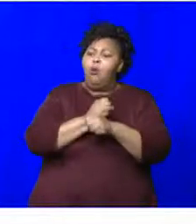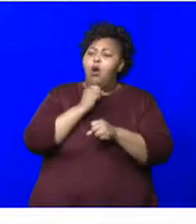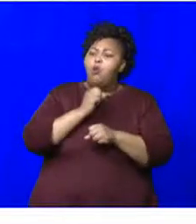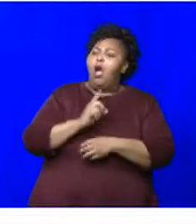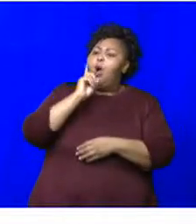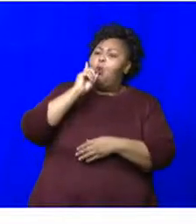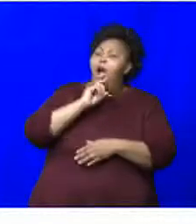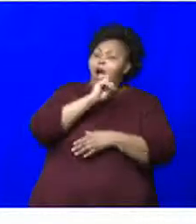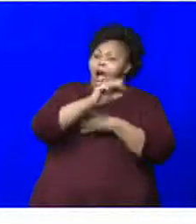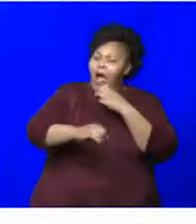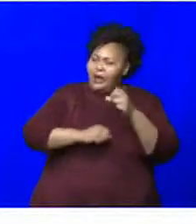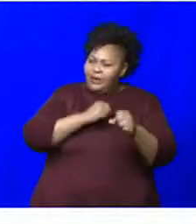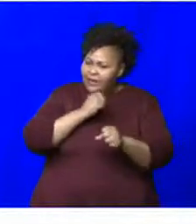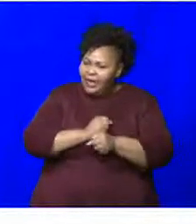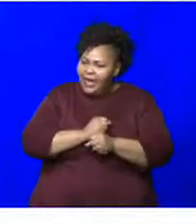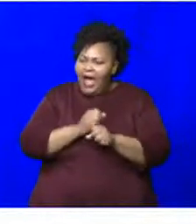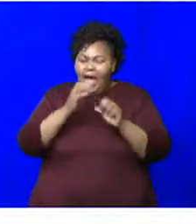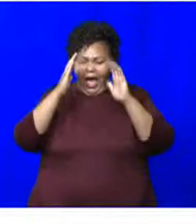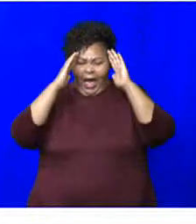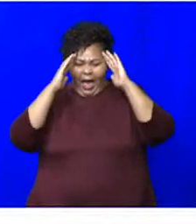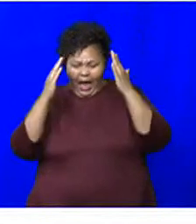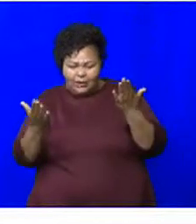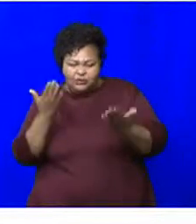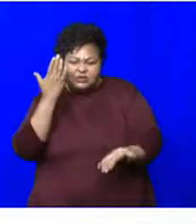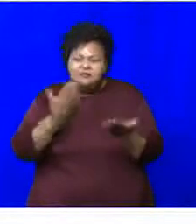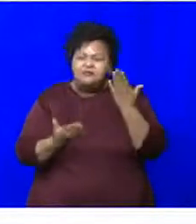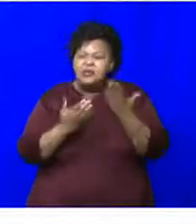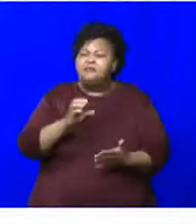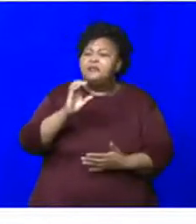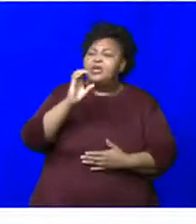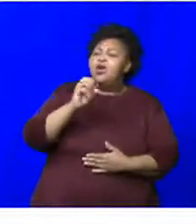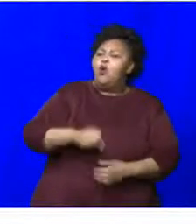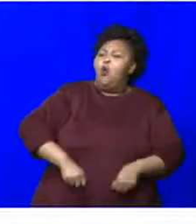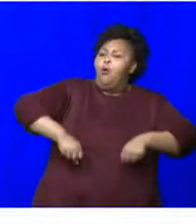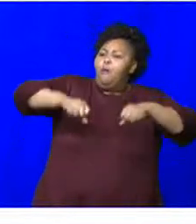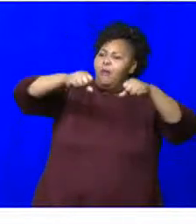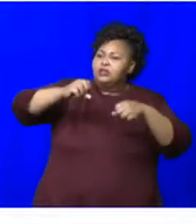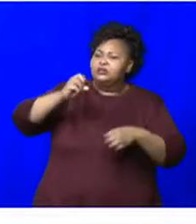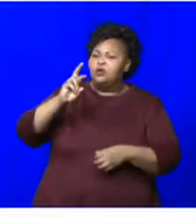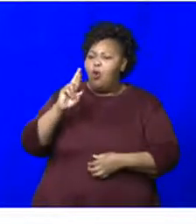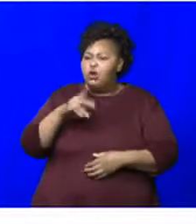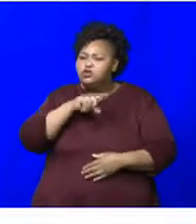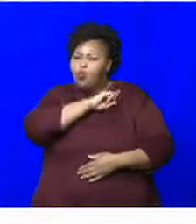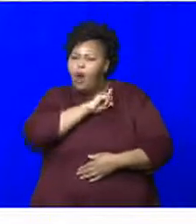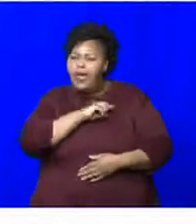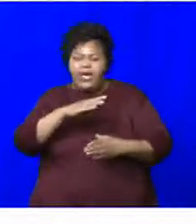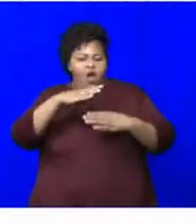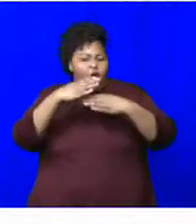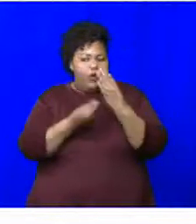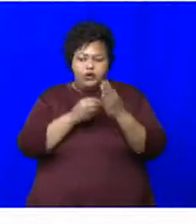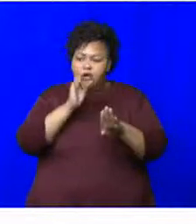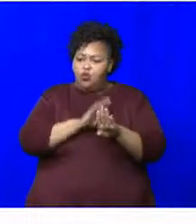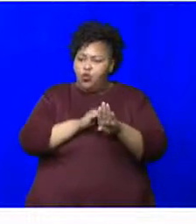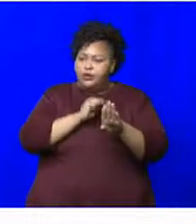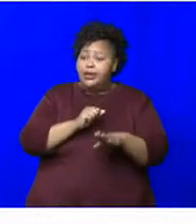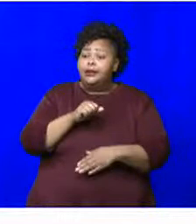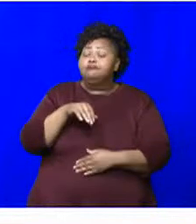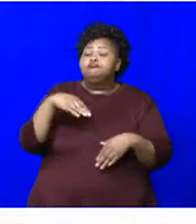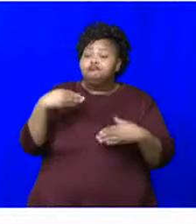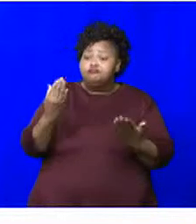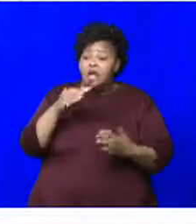year akati noma ngu-CEO yini noma vele lapha nje che lama benefits akasiwo